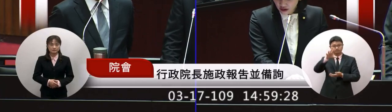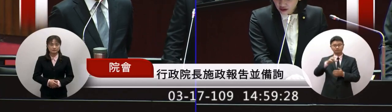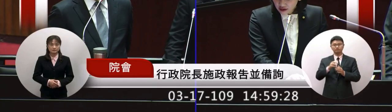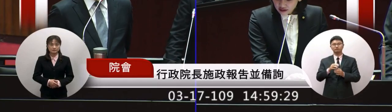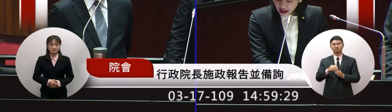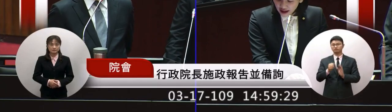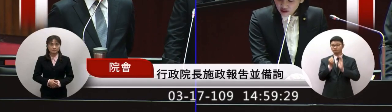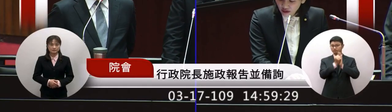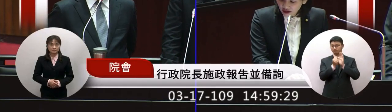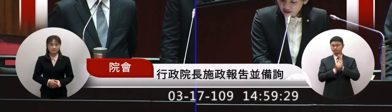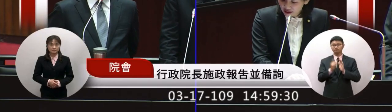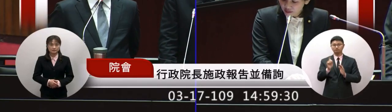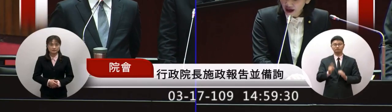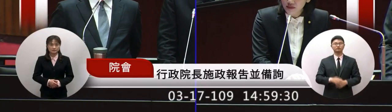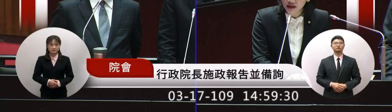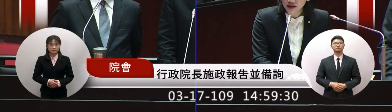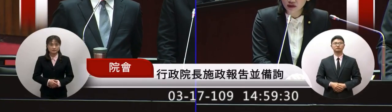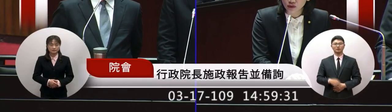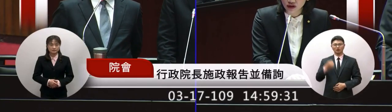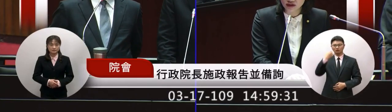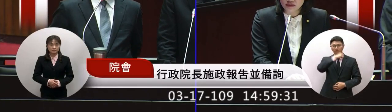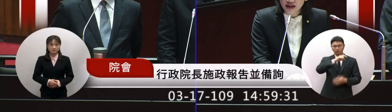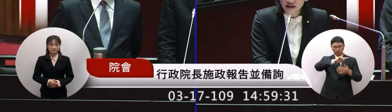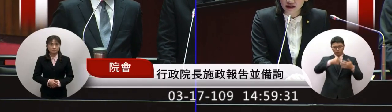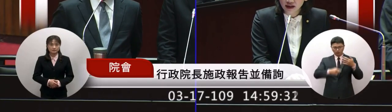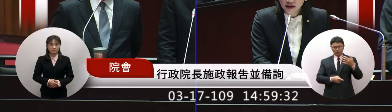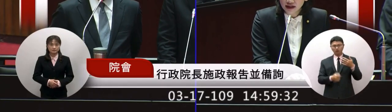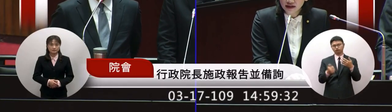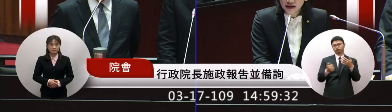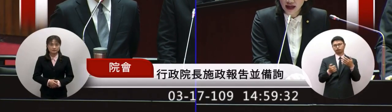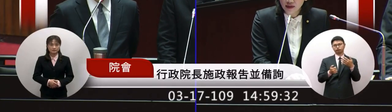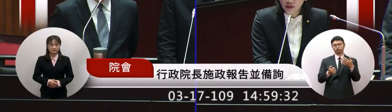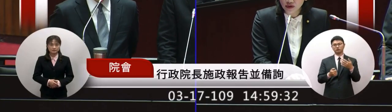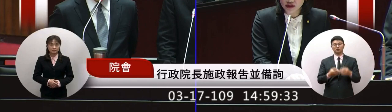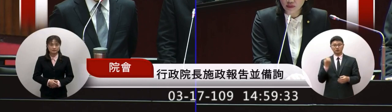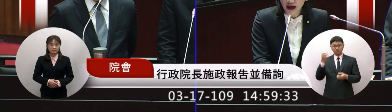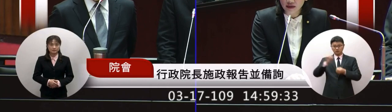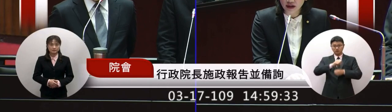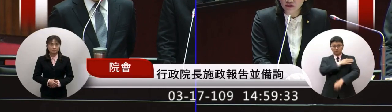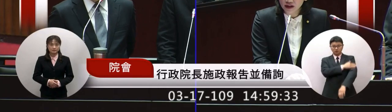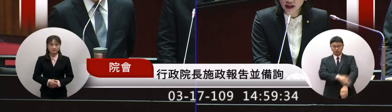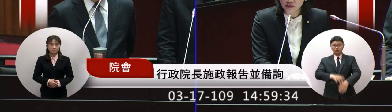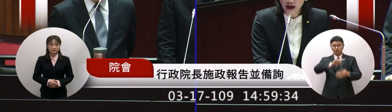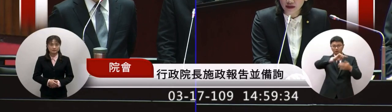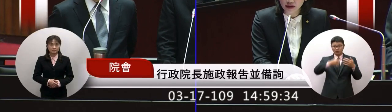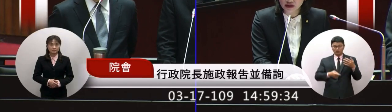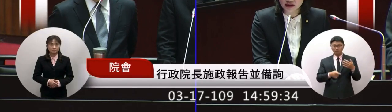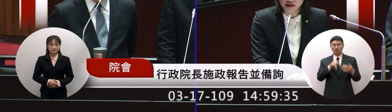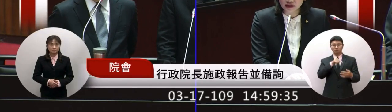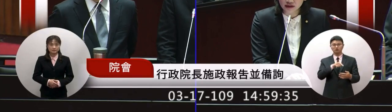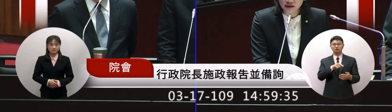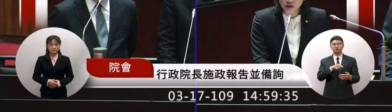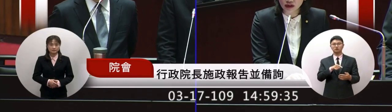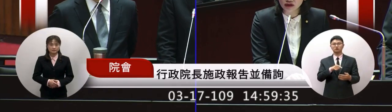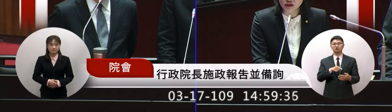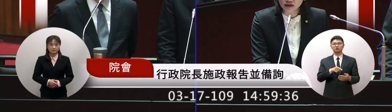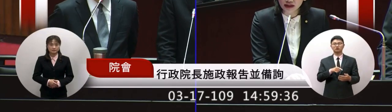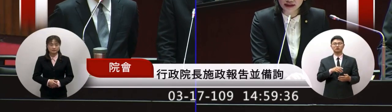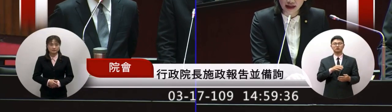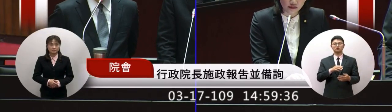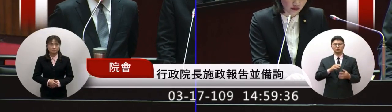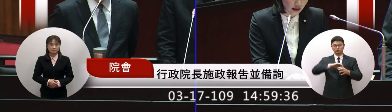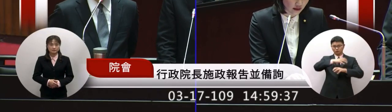出台湾的排名是50名新加坡的排名 FinTech 排名是全